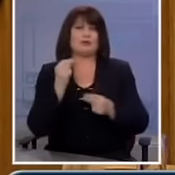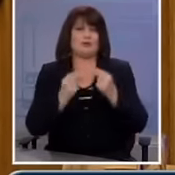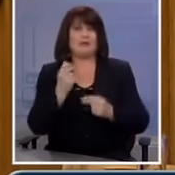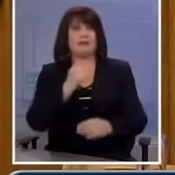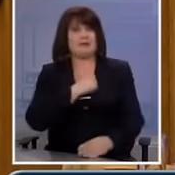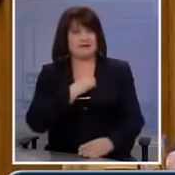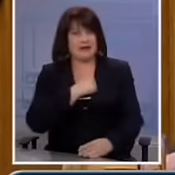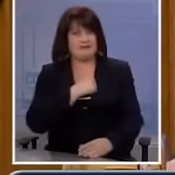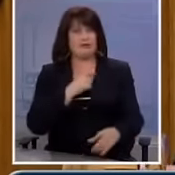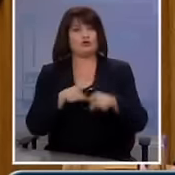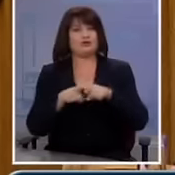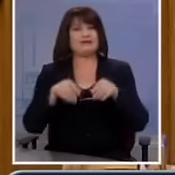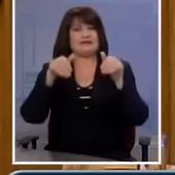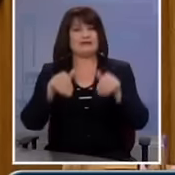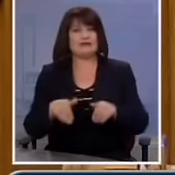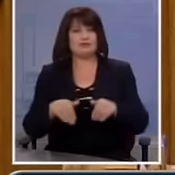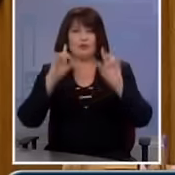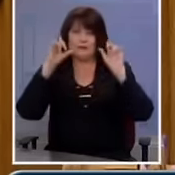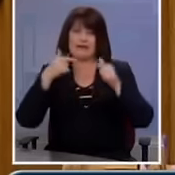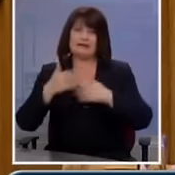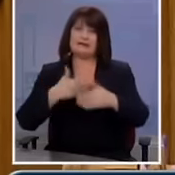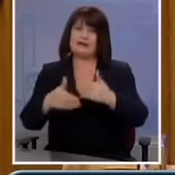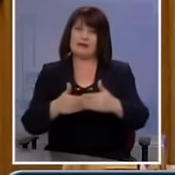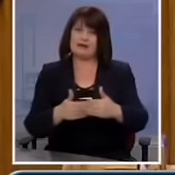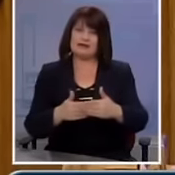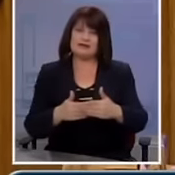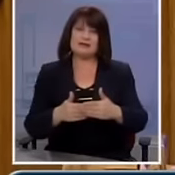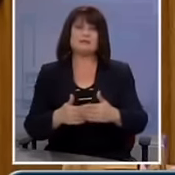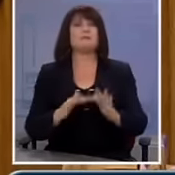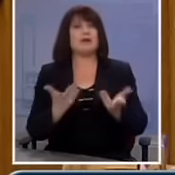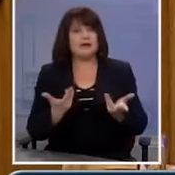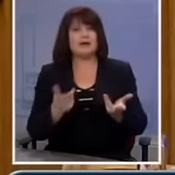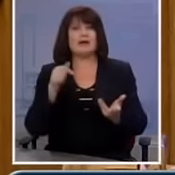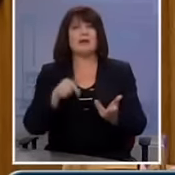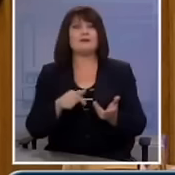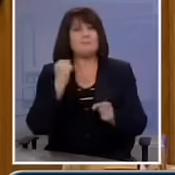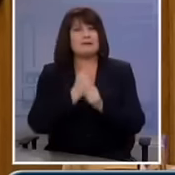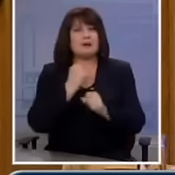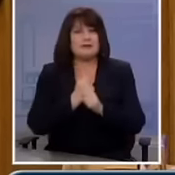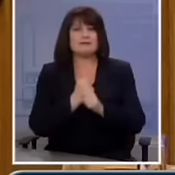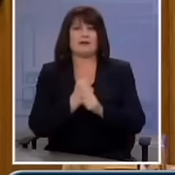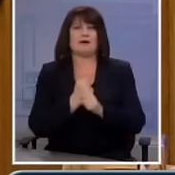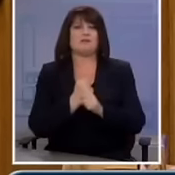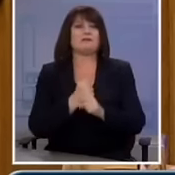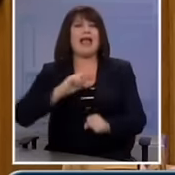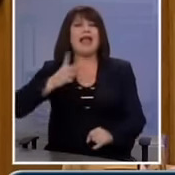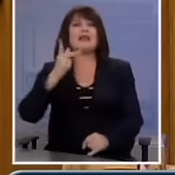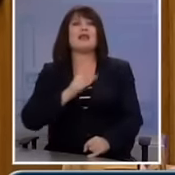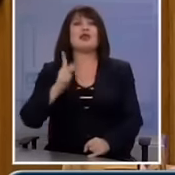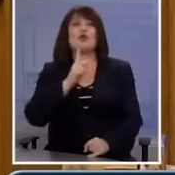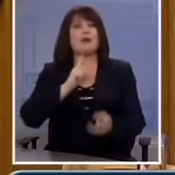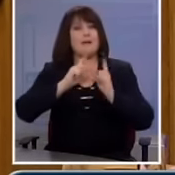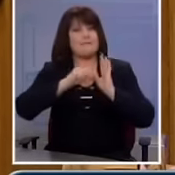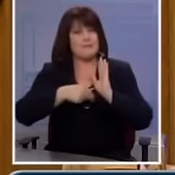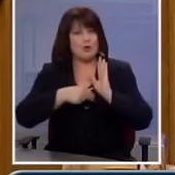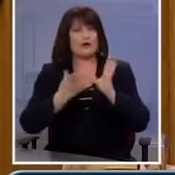πιστεύω σε σχέση με το σεβασμό των δημοκρατικών διαδικασιών, η ίδια αυτή η αιμονή στα αντικοινωνικά μνημόνια και